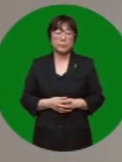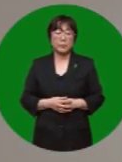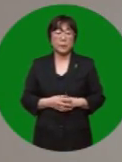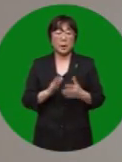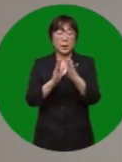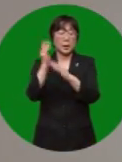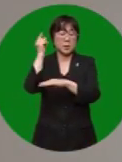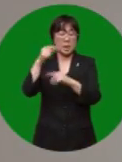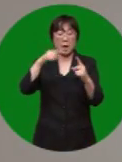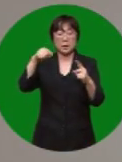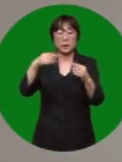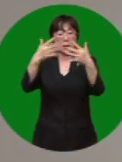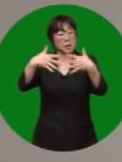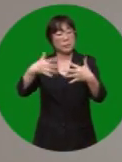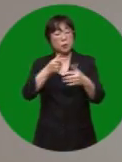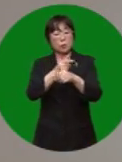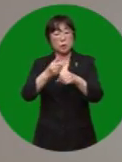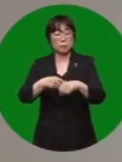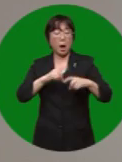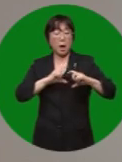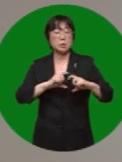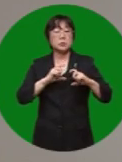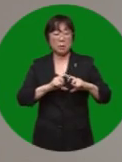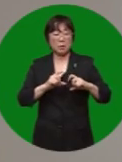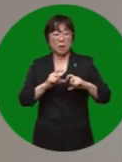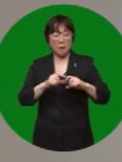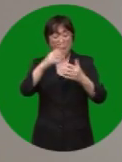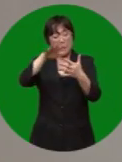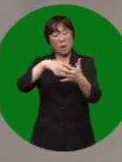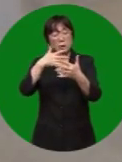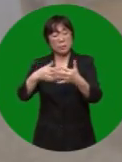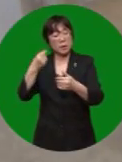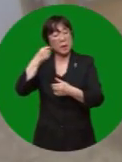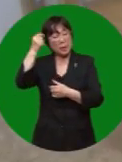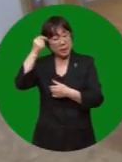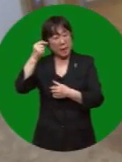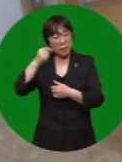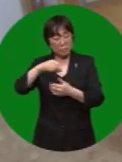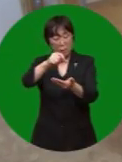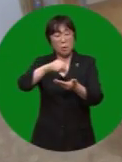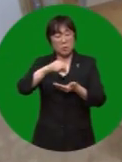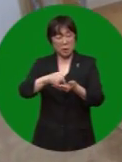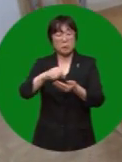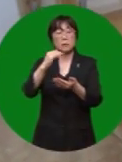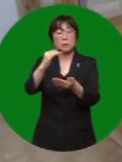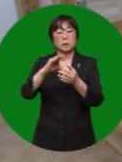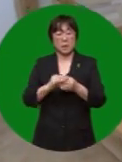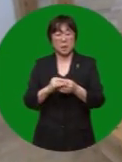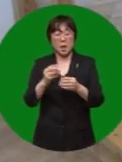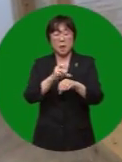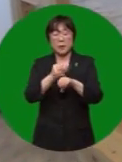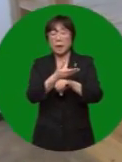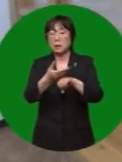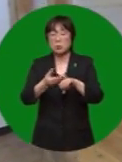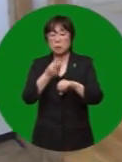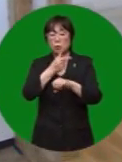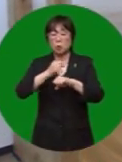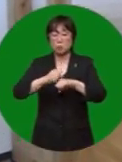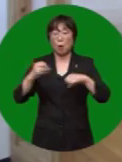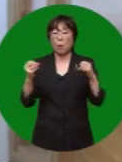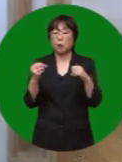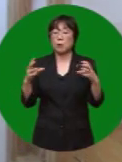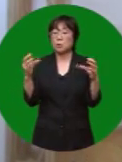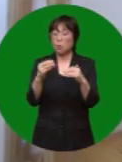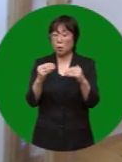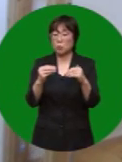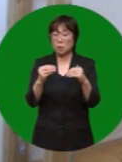県政アンテナテレビ徳島ハーツでは、番組にご意見をお送りいただくことで、宝の島徳島、